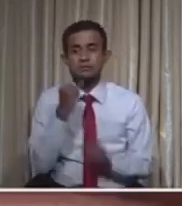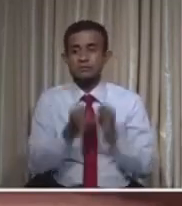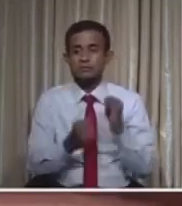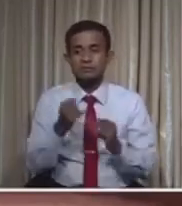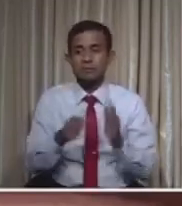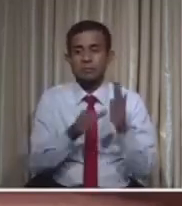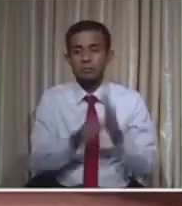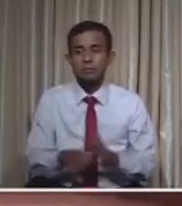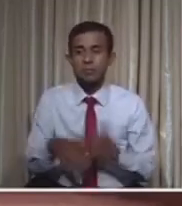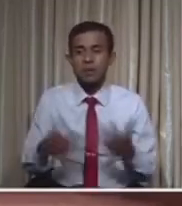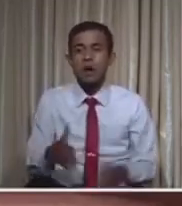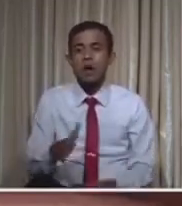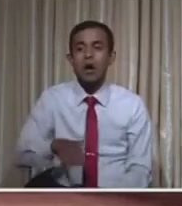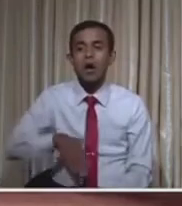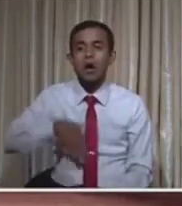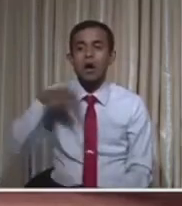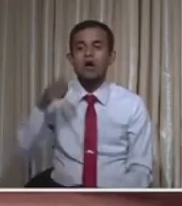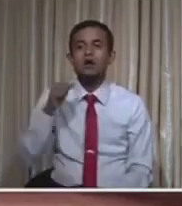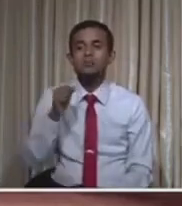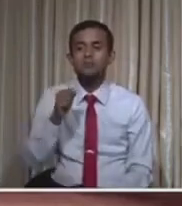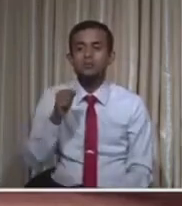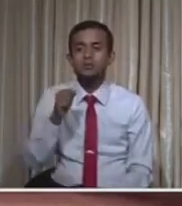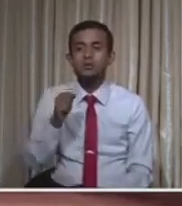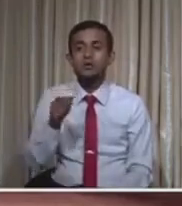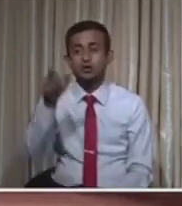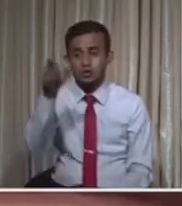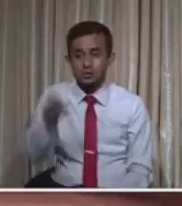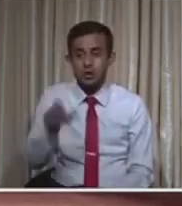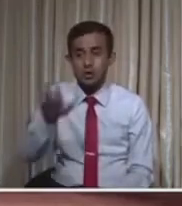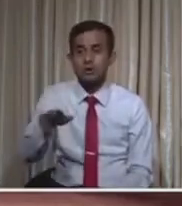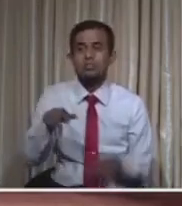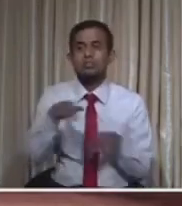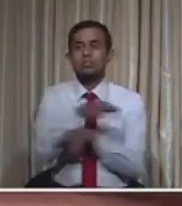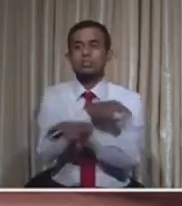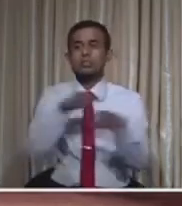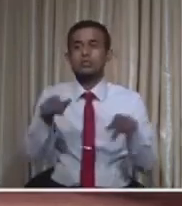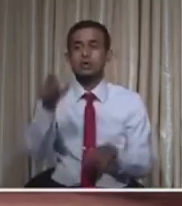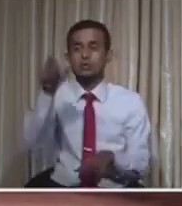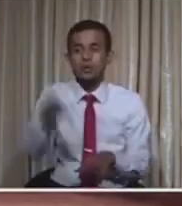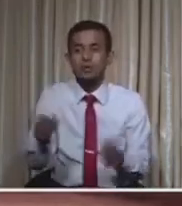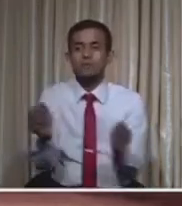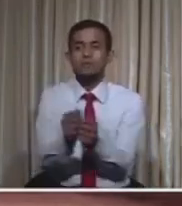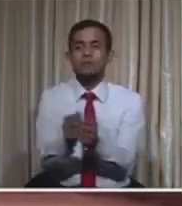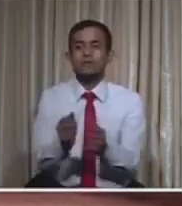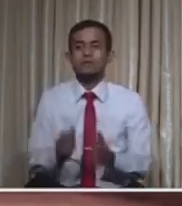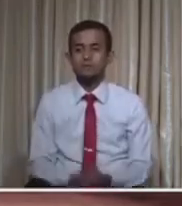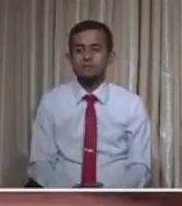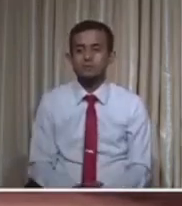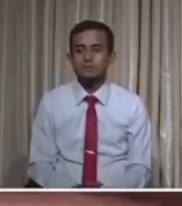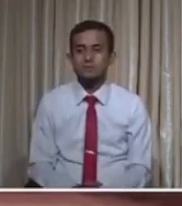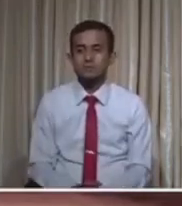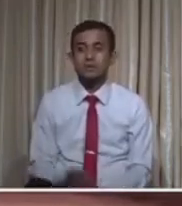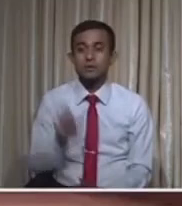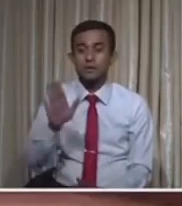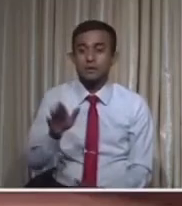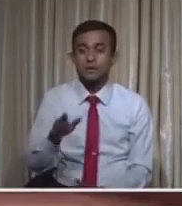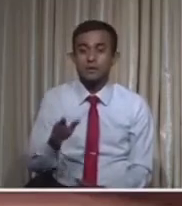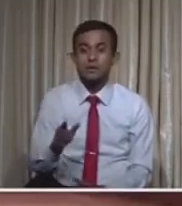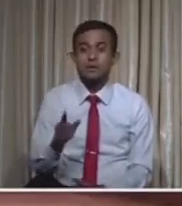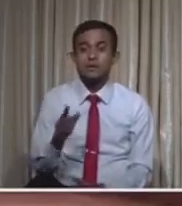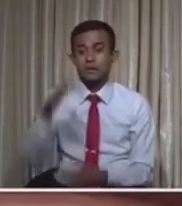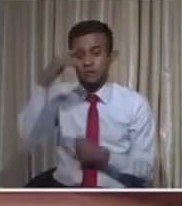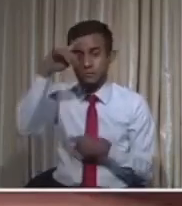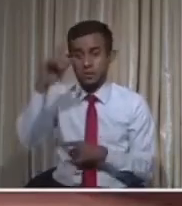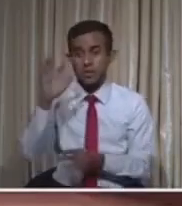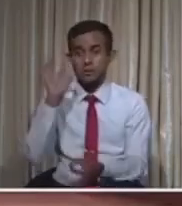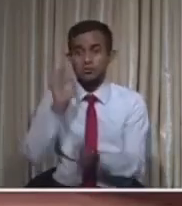පත් වෙන්න ප්‍රධාන හේතුව ඔබතුමාගේ හැසිරීම සහ ඔබතුමාගේ ක්‍රියාකලාපය. ඒකෙන් තමයි ඔය පඹය පුච්චන ඒවා